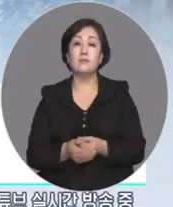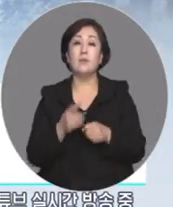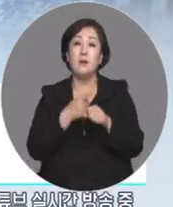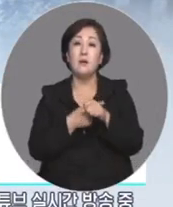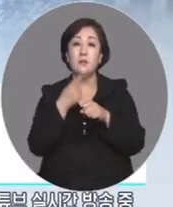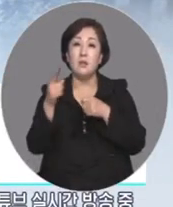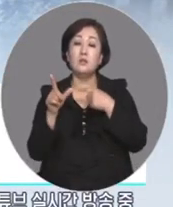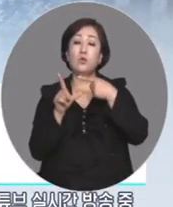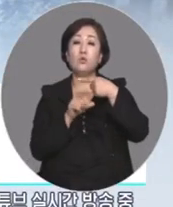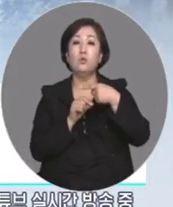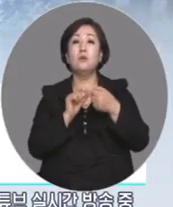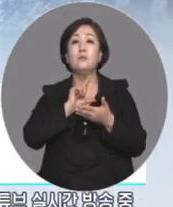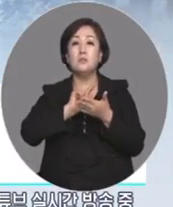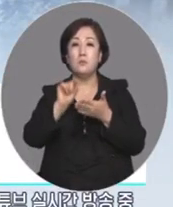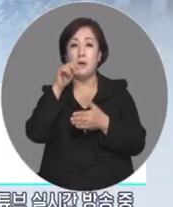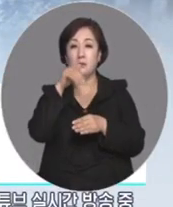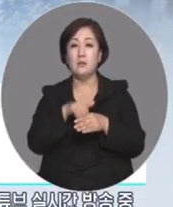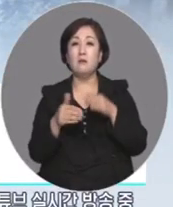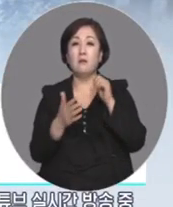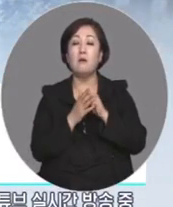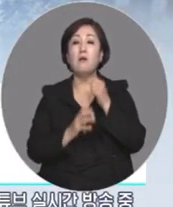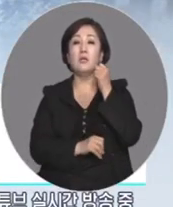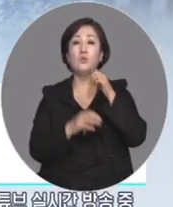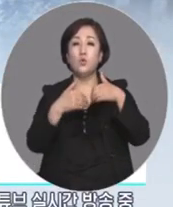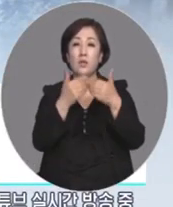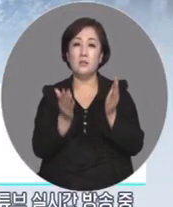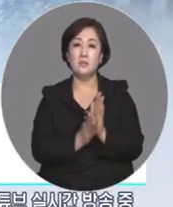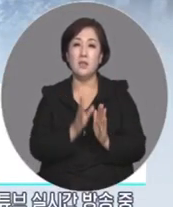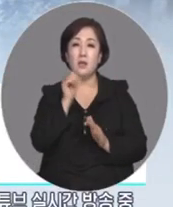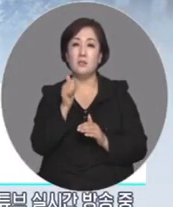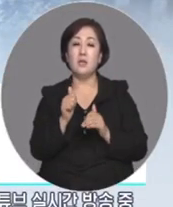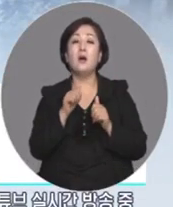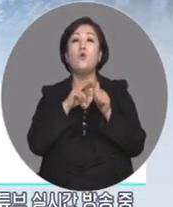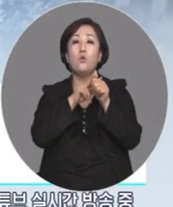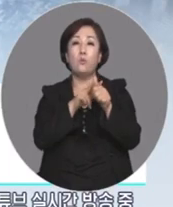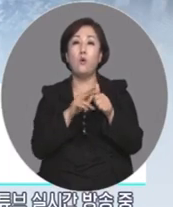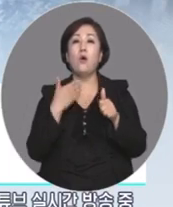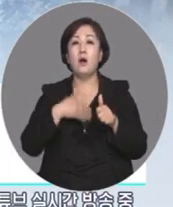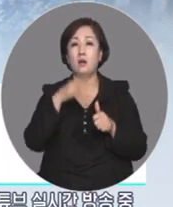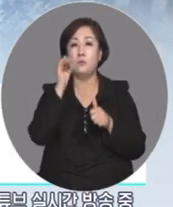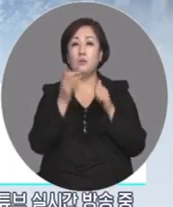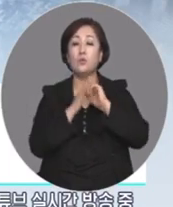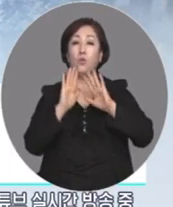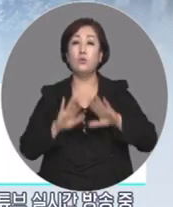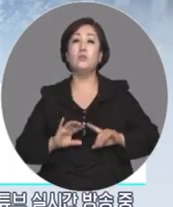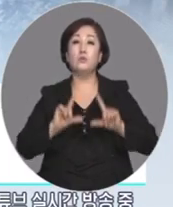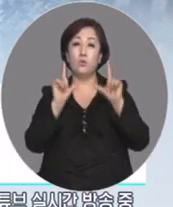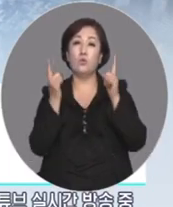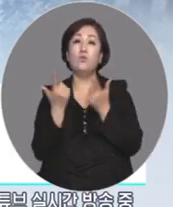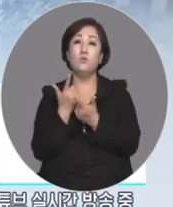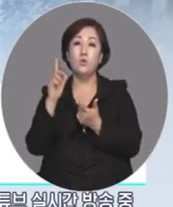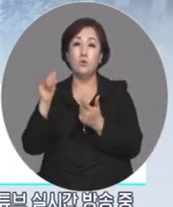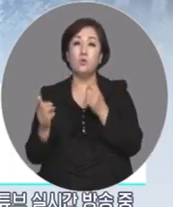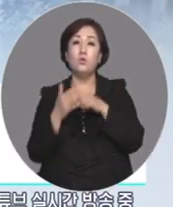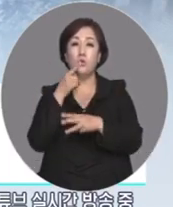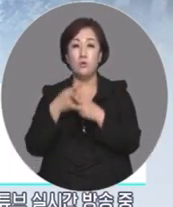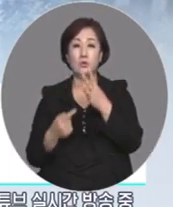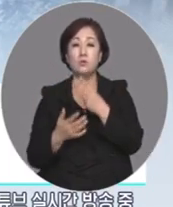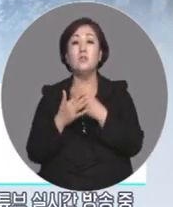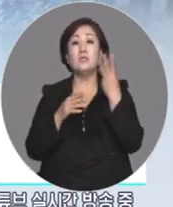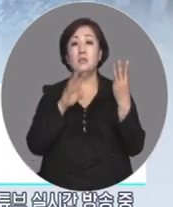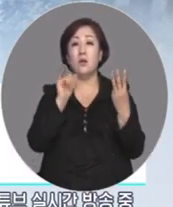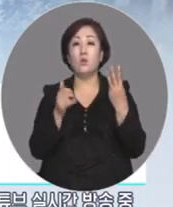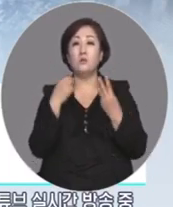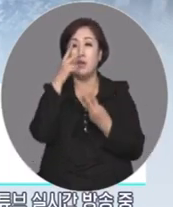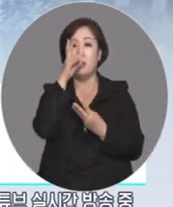내년 6월 지방선거를 앞두고 기초단체장 후보군을 알아보고 있습니다. 오늘은 동구와 북구 울주군입니다.